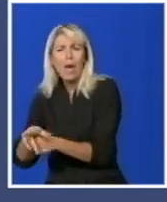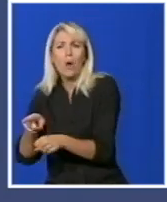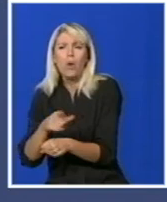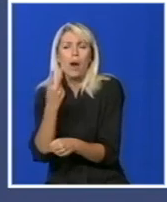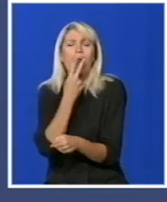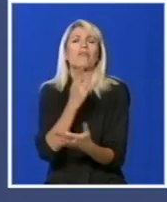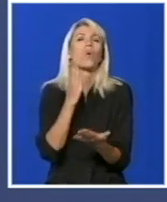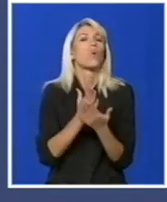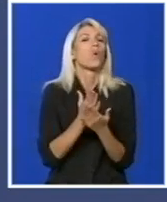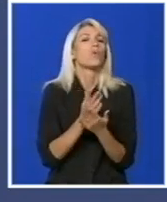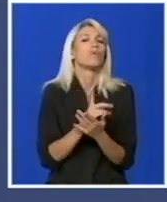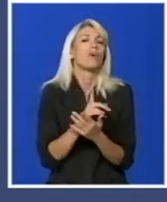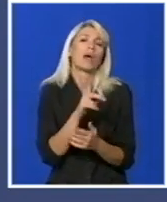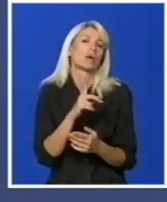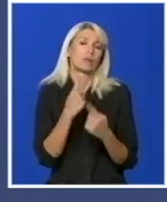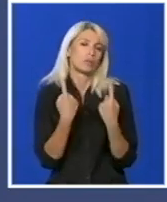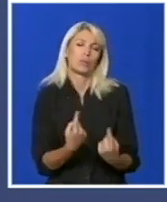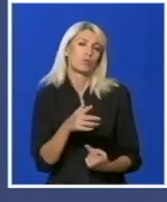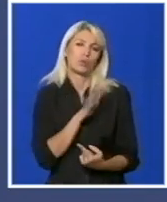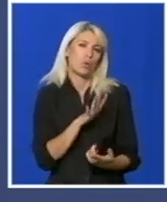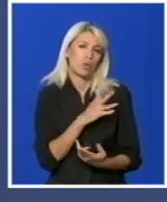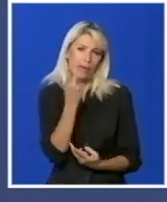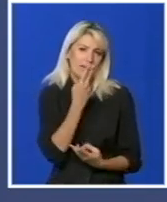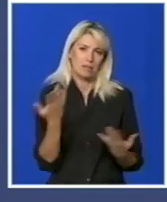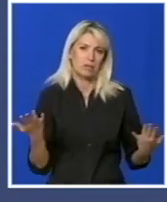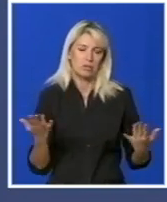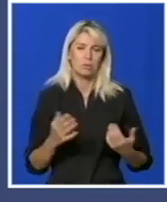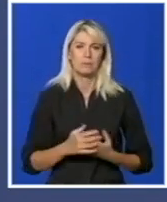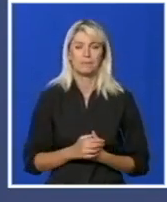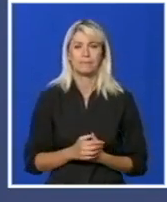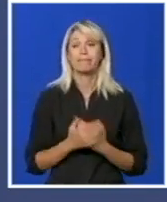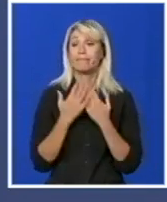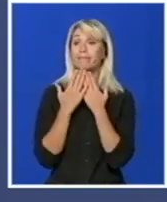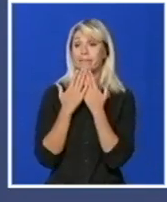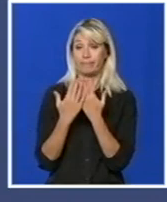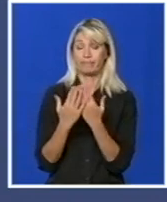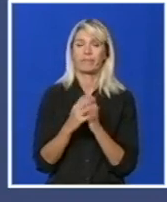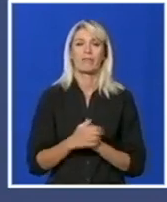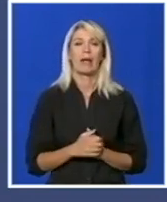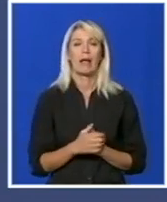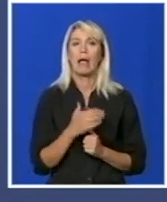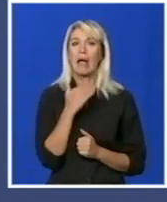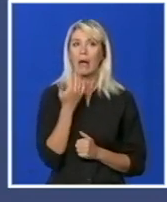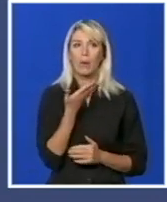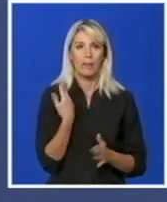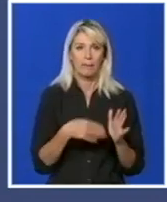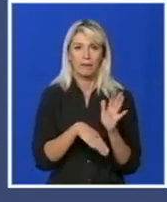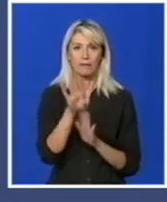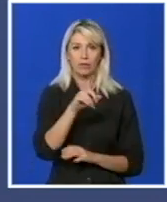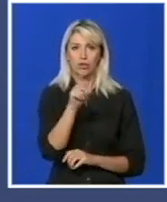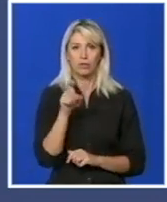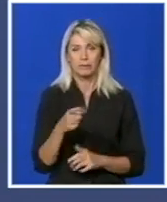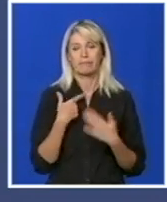uvek postoji rizik. Hvala. Ukoliko nema više pitanja, ja